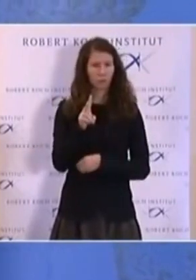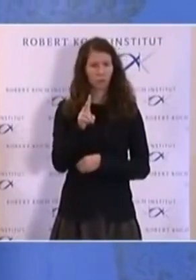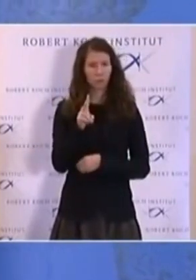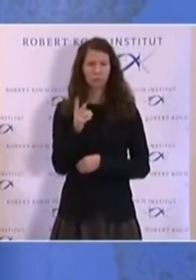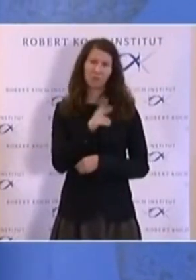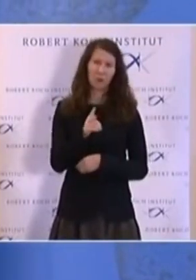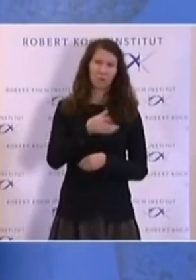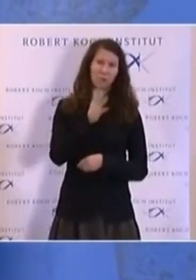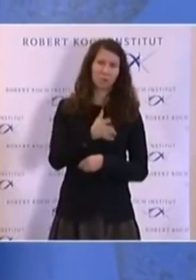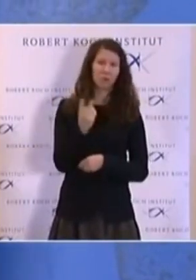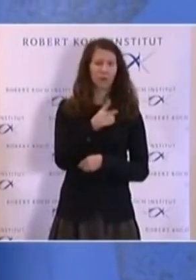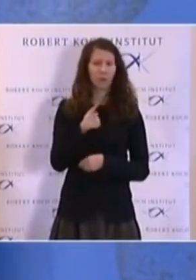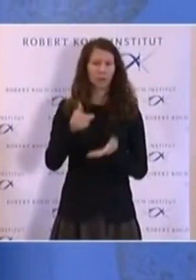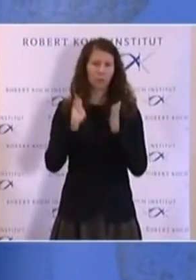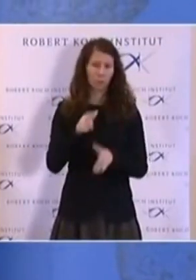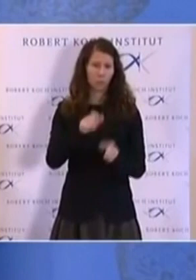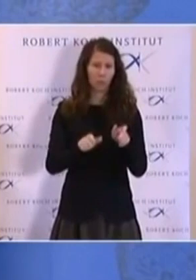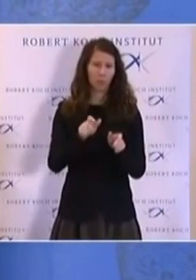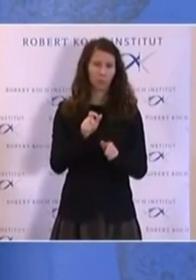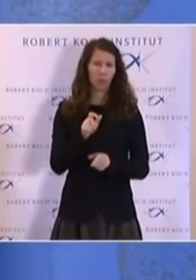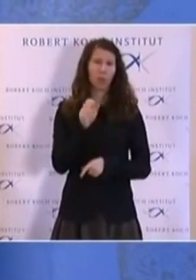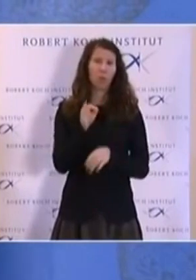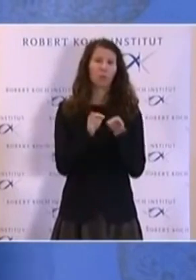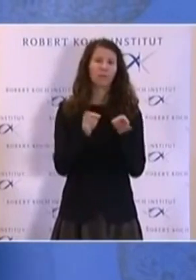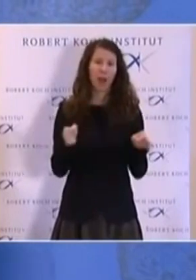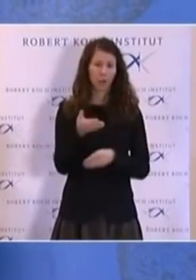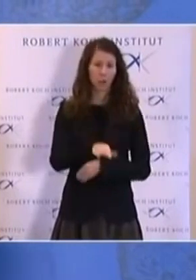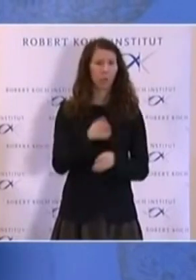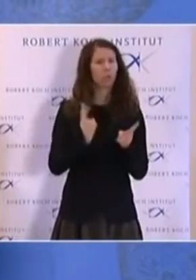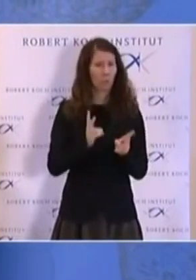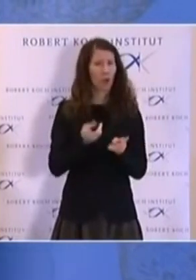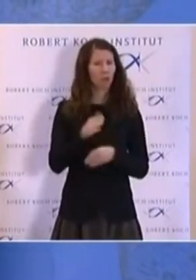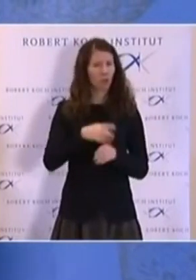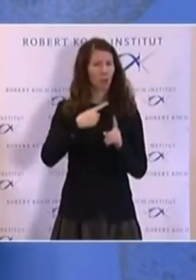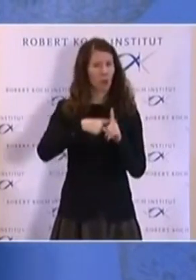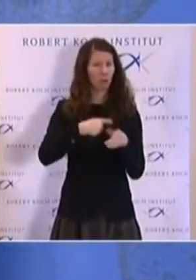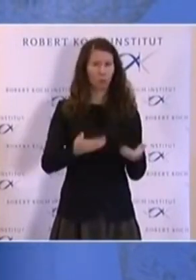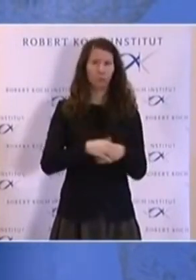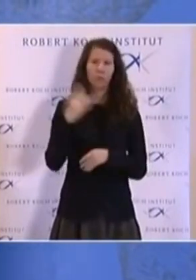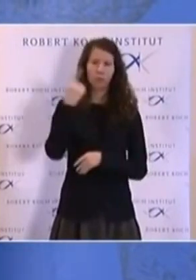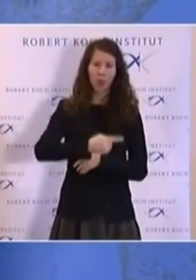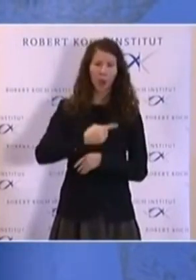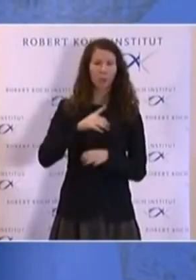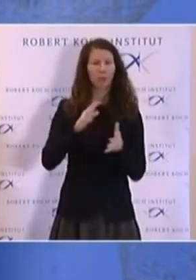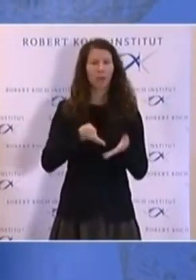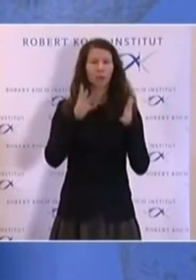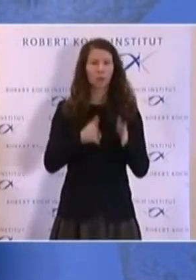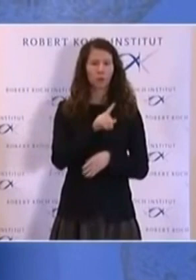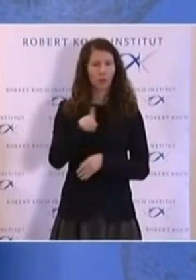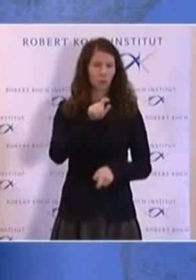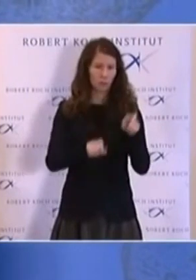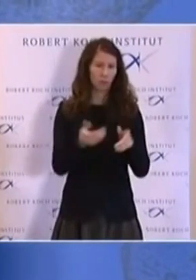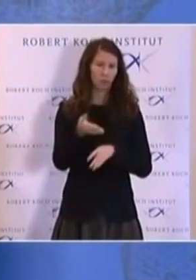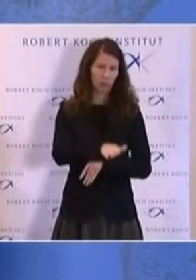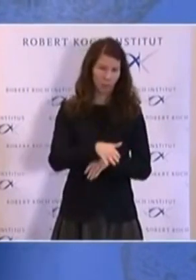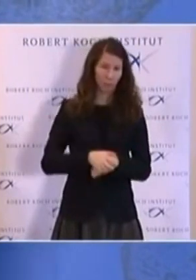2700 Menschen jeden Tag. Das ist die normale Todesrate. In Deutschland sterben im Jahr so circa 900.000 Menschen.